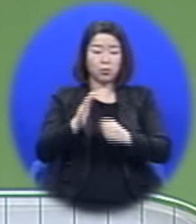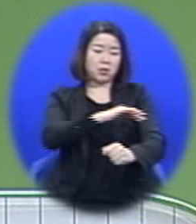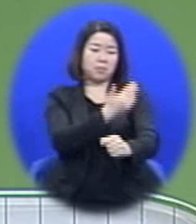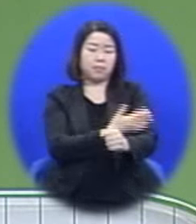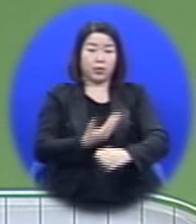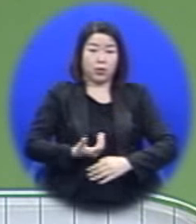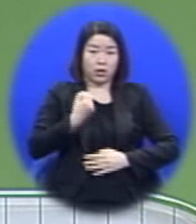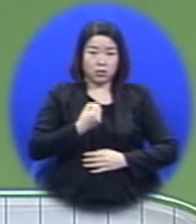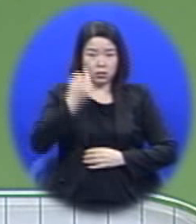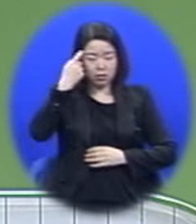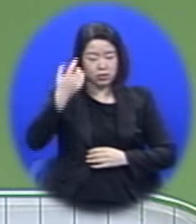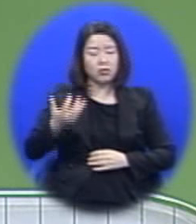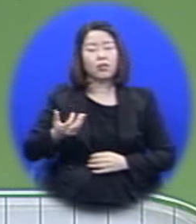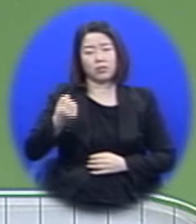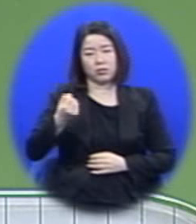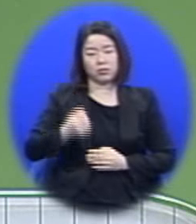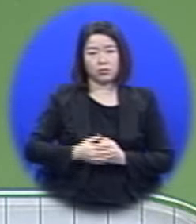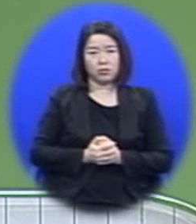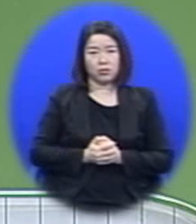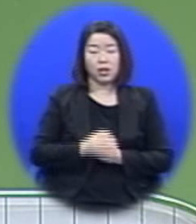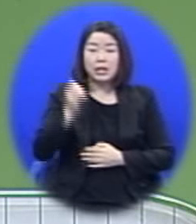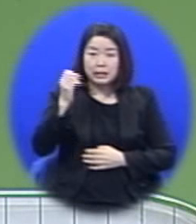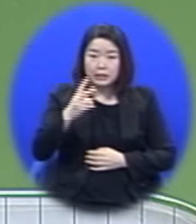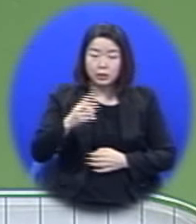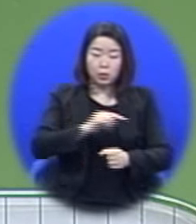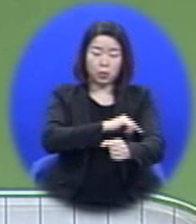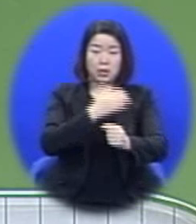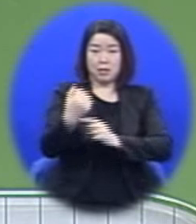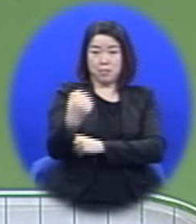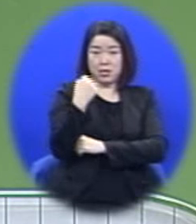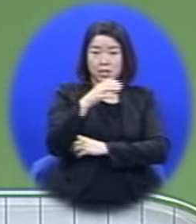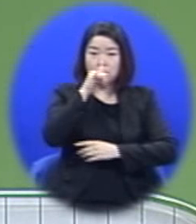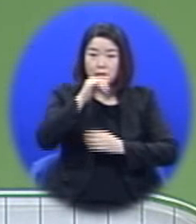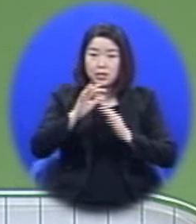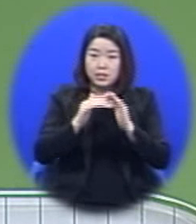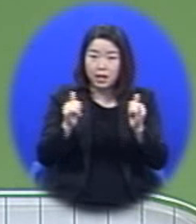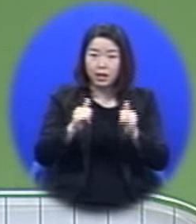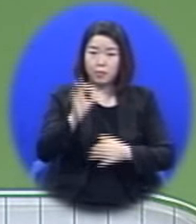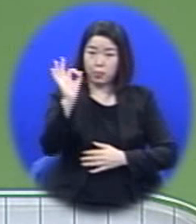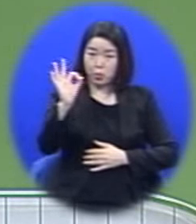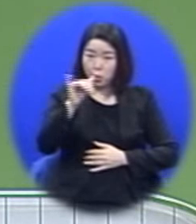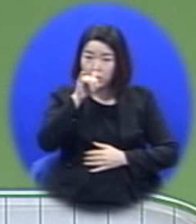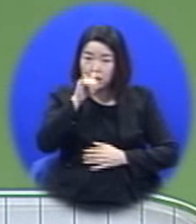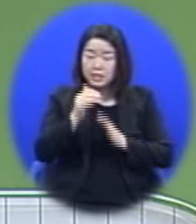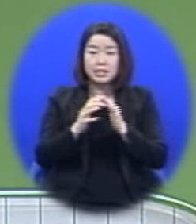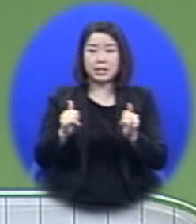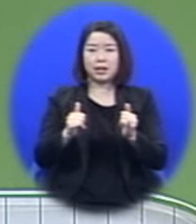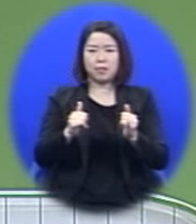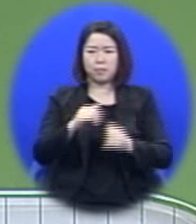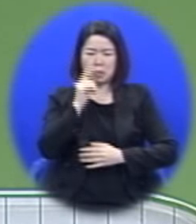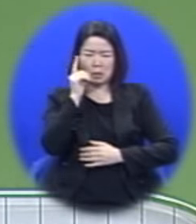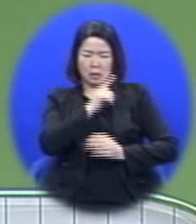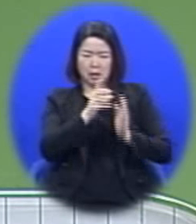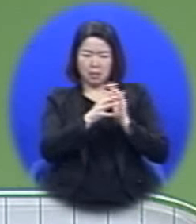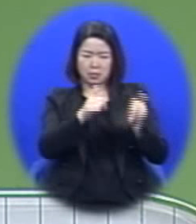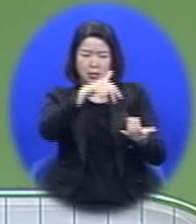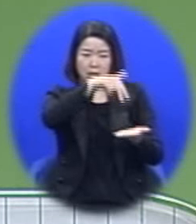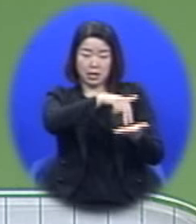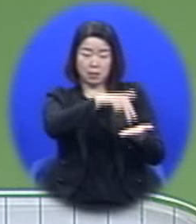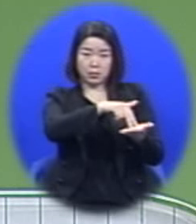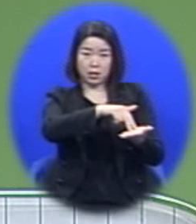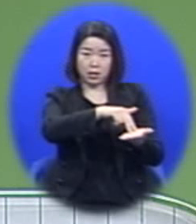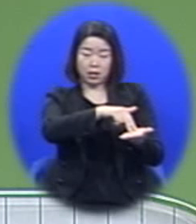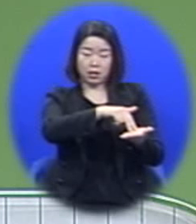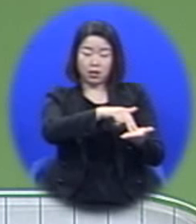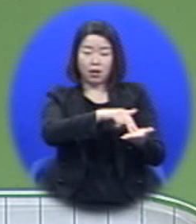겁니다. 그리고 힘 있는 사람, 돈 있는 사람, 악한 사람의 편에 서서 가난한